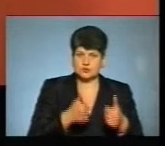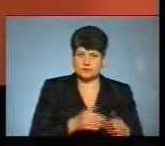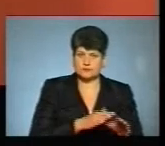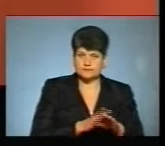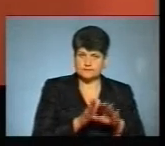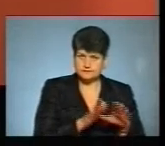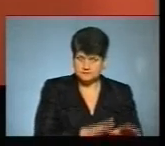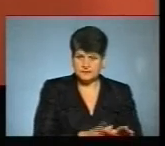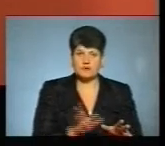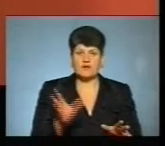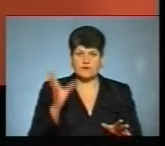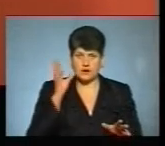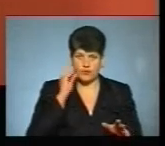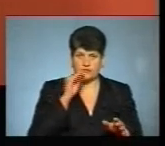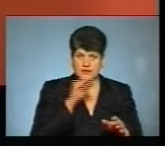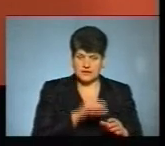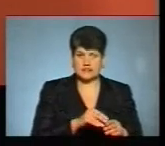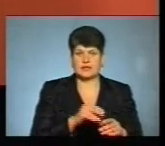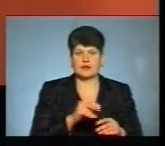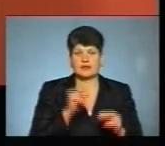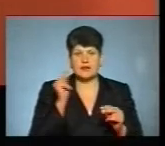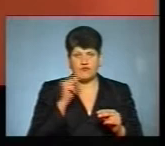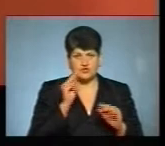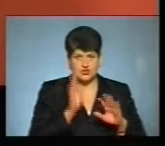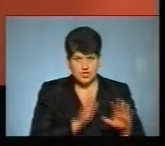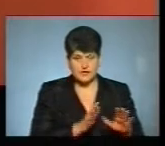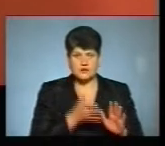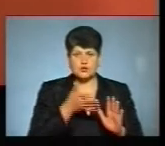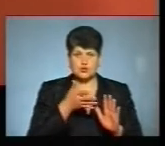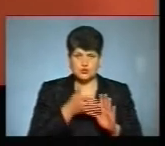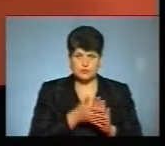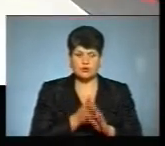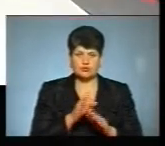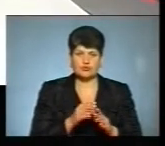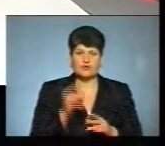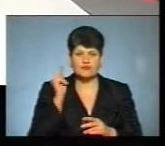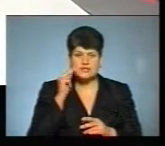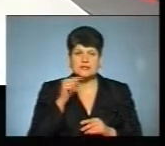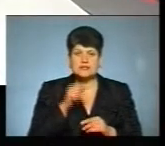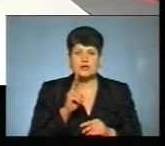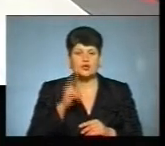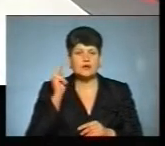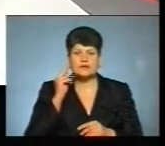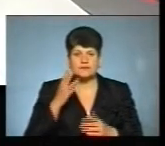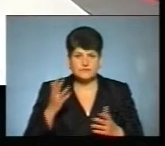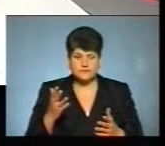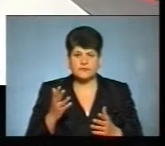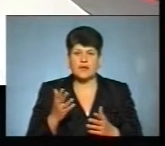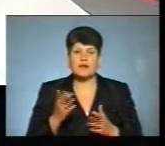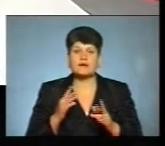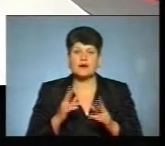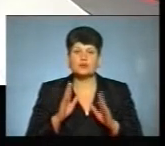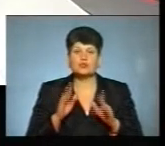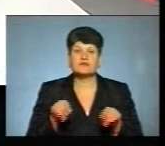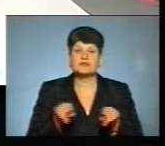буде зараховане їхнє навчання, пройдене, то більш-менш зрозуміло, будуть довчуватися ті, хто не засвоїли матеріал. Як буде в